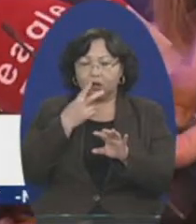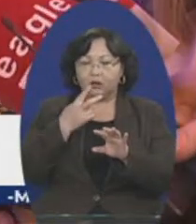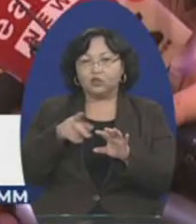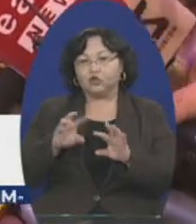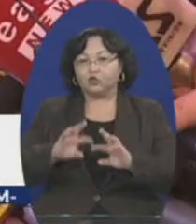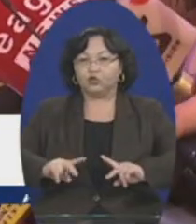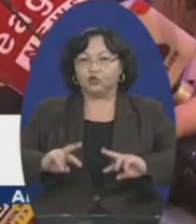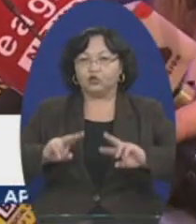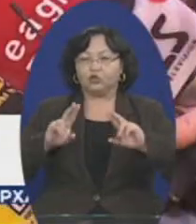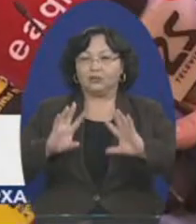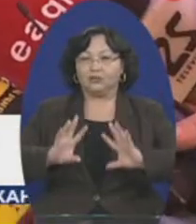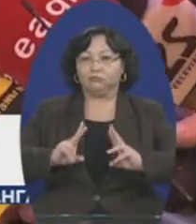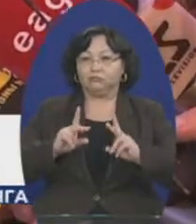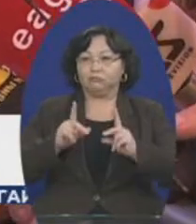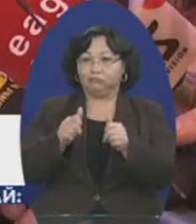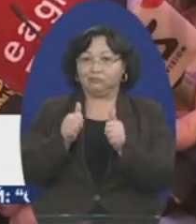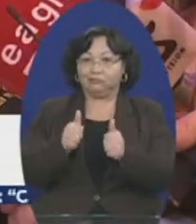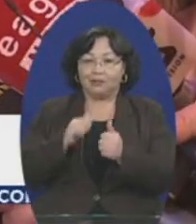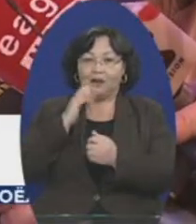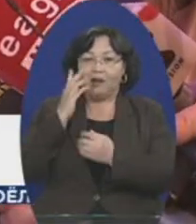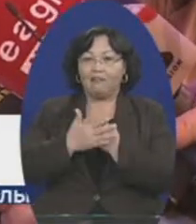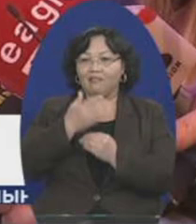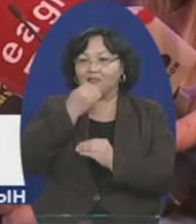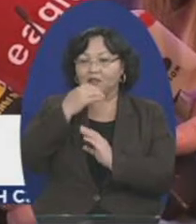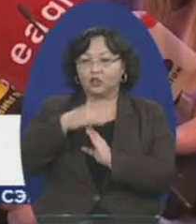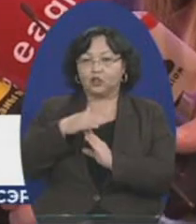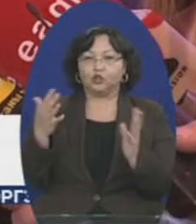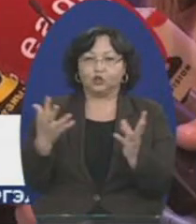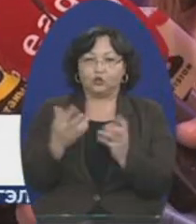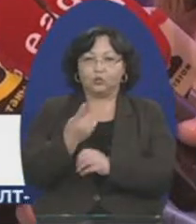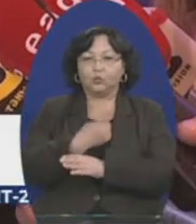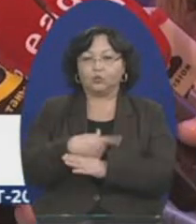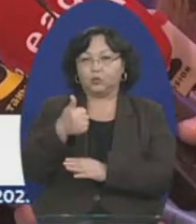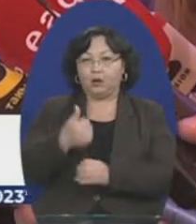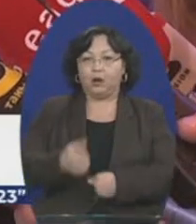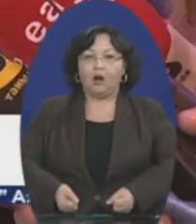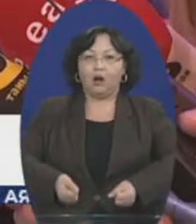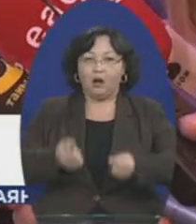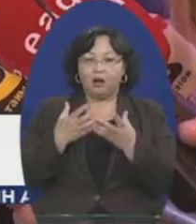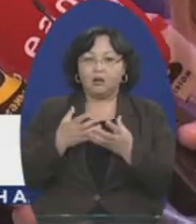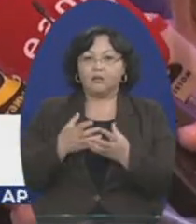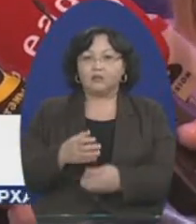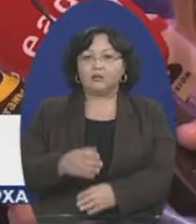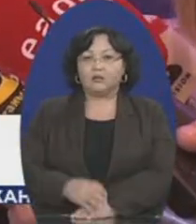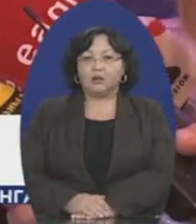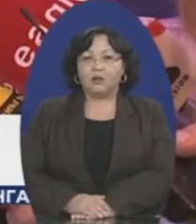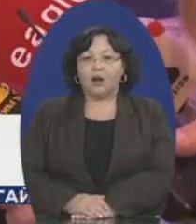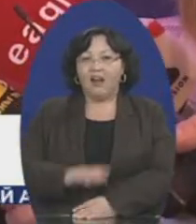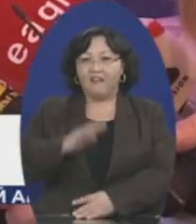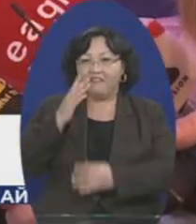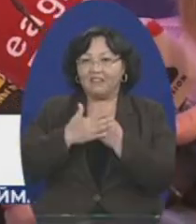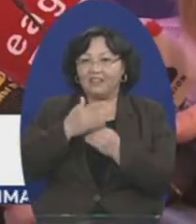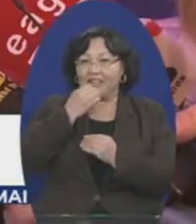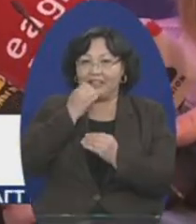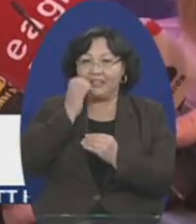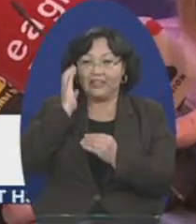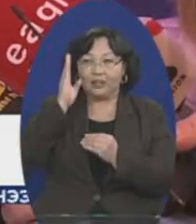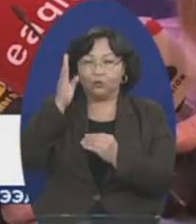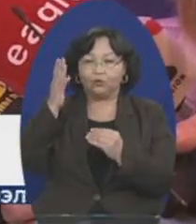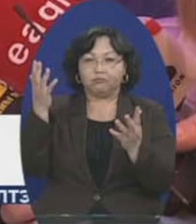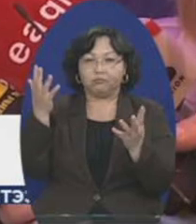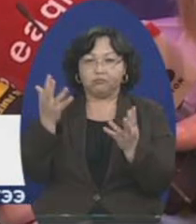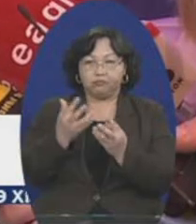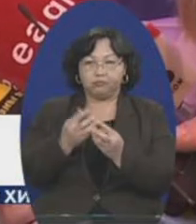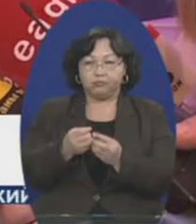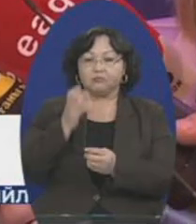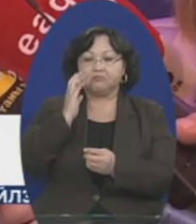сайжруулж гимээ чинь бидний авилгатай их тэмцэл үр дүнд хүрнэ. Бидний нөгөө CPI буюу авилгын төсөөллийн индексүүд сайжирна.